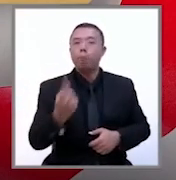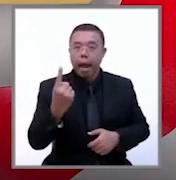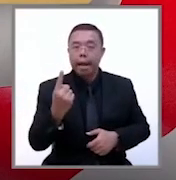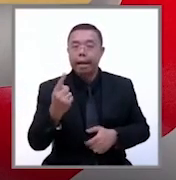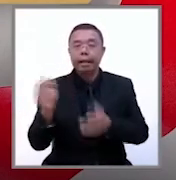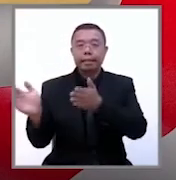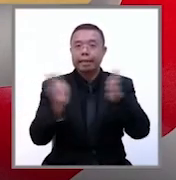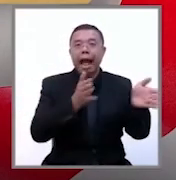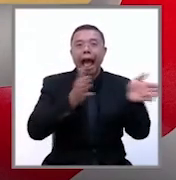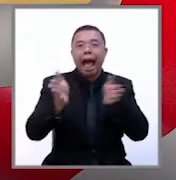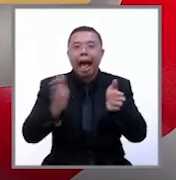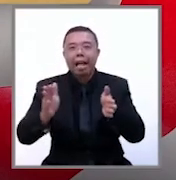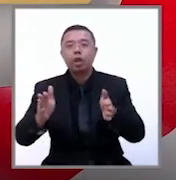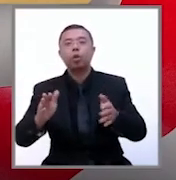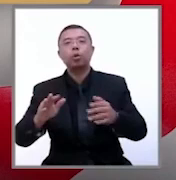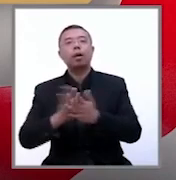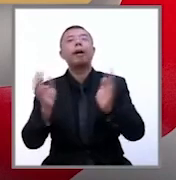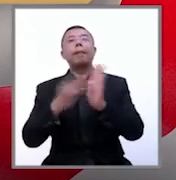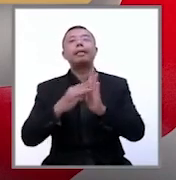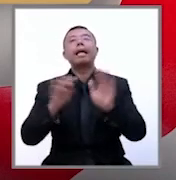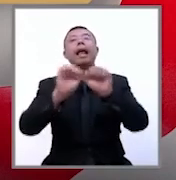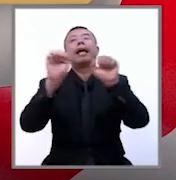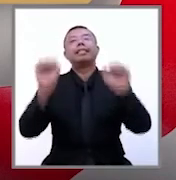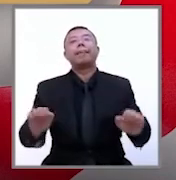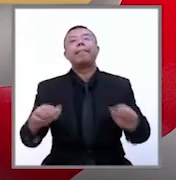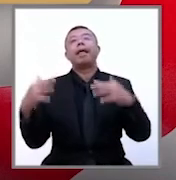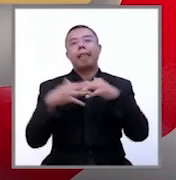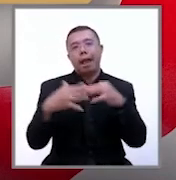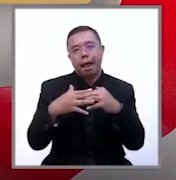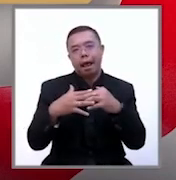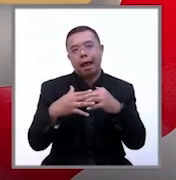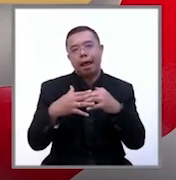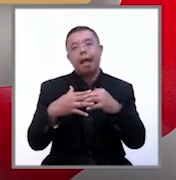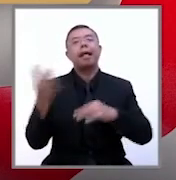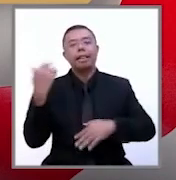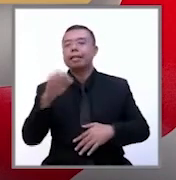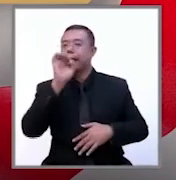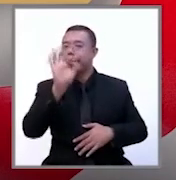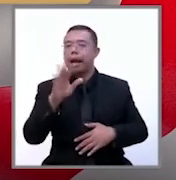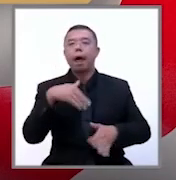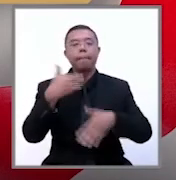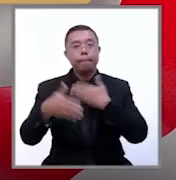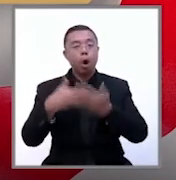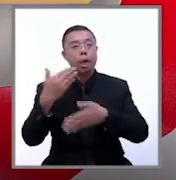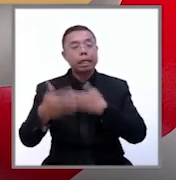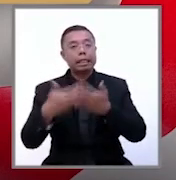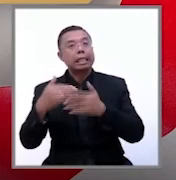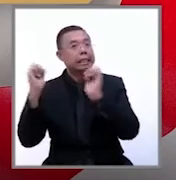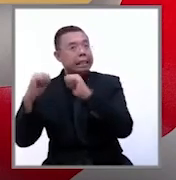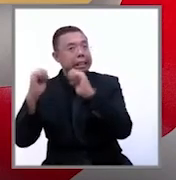lagi menata kehidupan kita di bidang Pertanahan sehingga t tadi proses deading atau